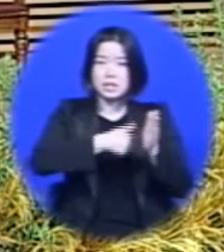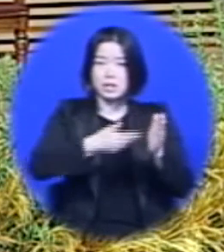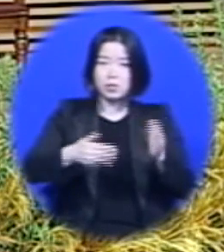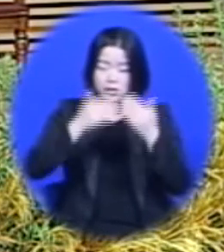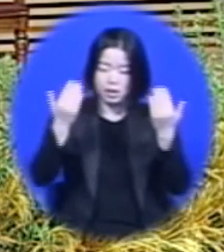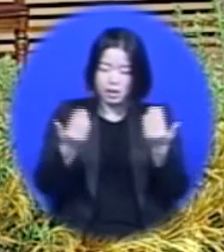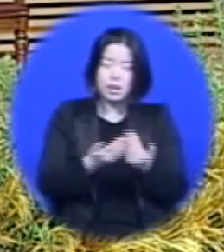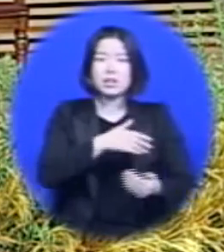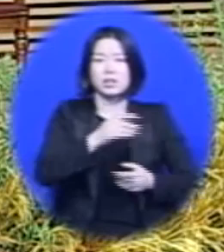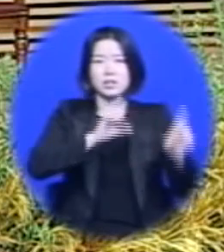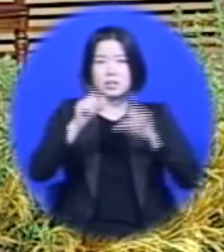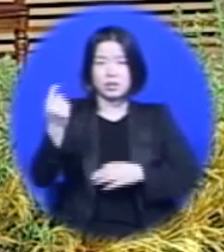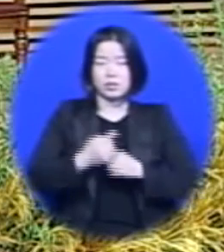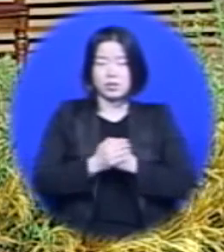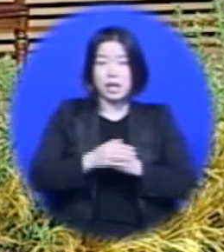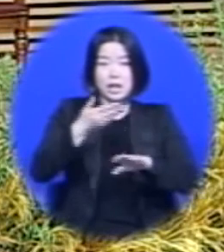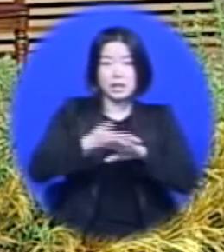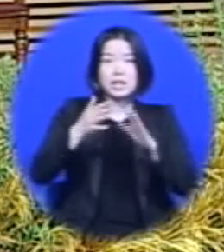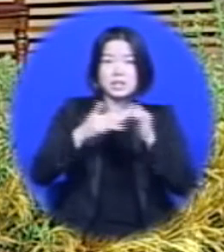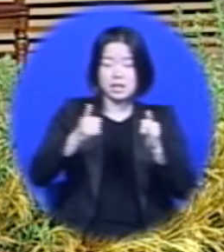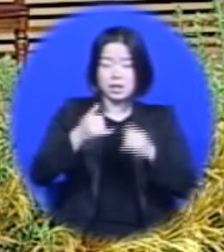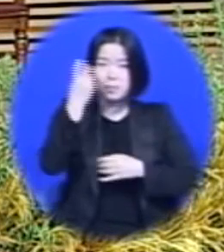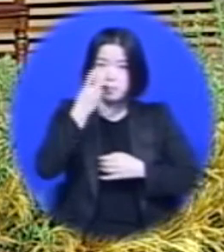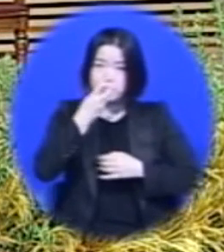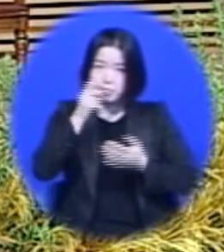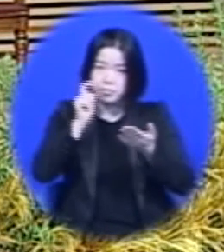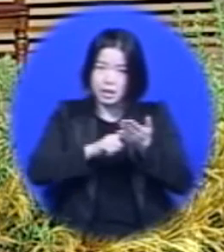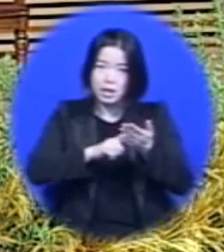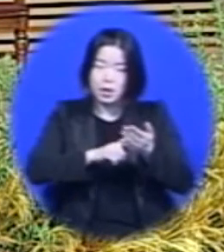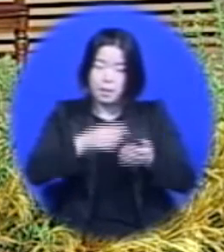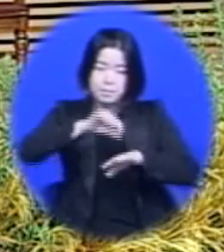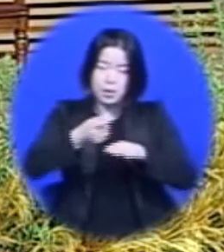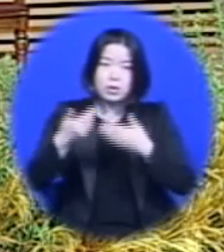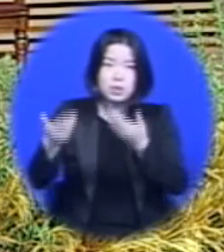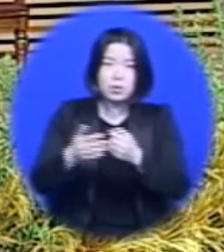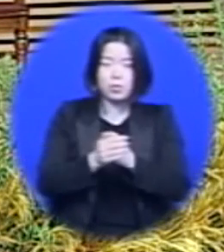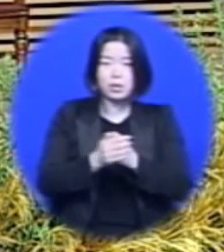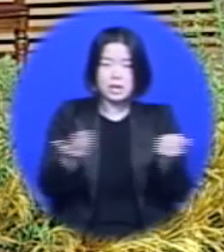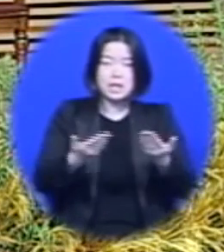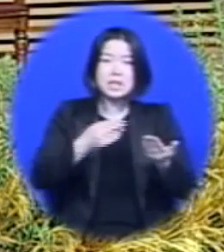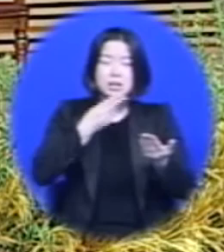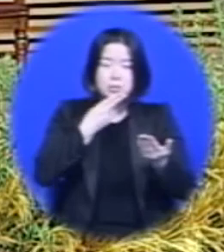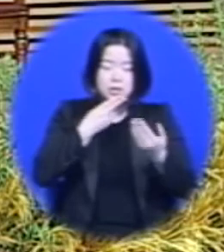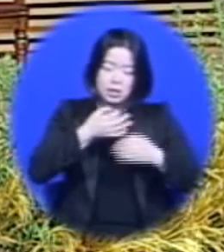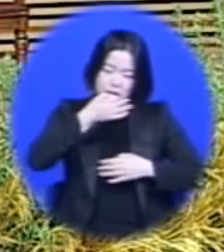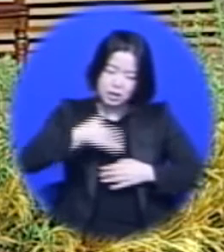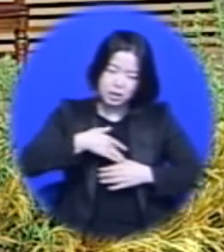말았구나. 다른 사람들이 단속반에 끌려가 벌금을 물고 일거리를 못 얻어 힘없이 돌아설